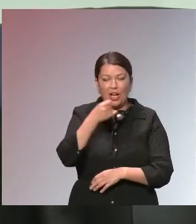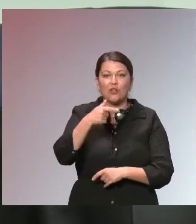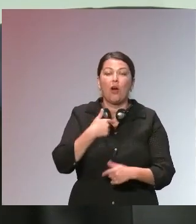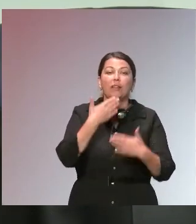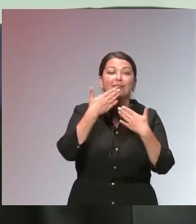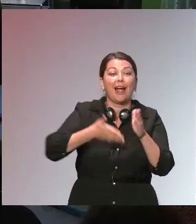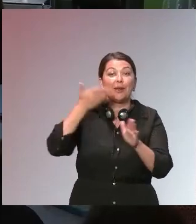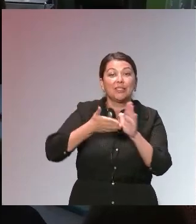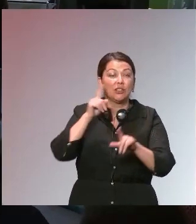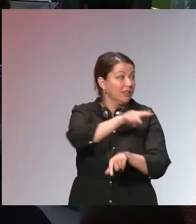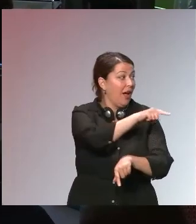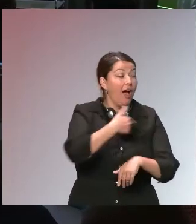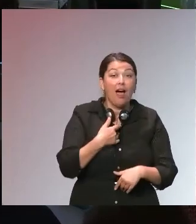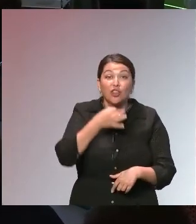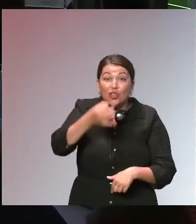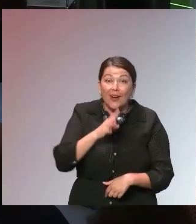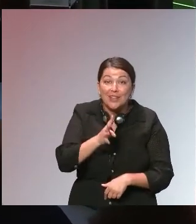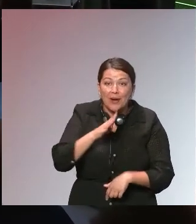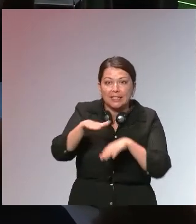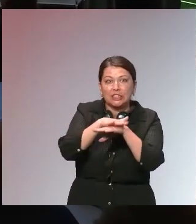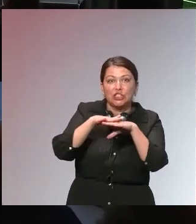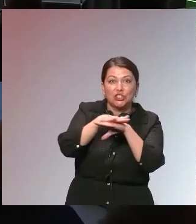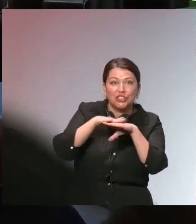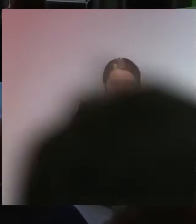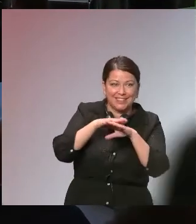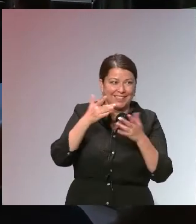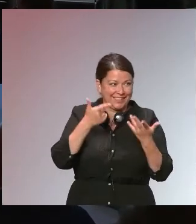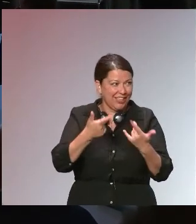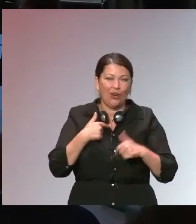Entschuldigung, dass Sie nicht in Deutsch haben. Also, wir